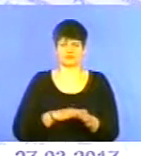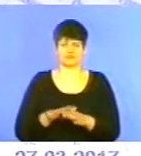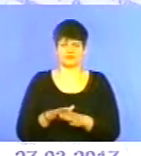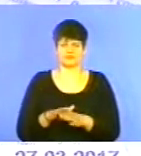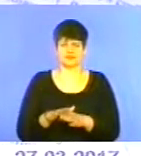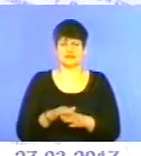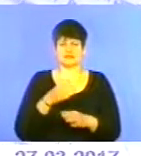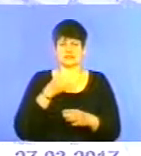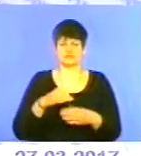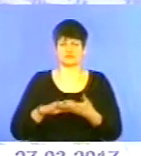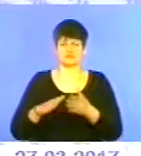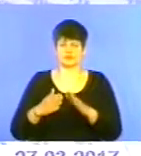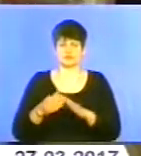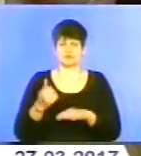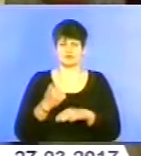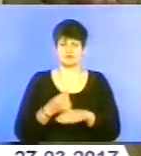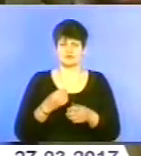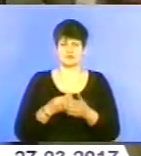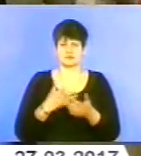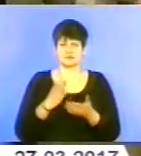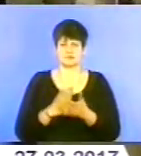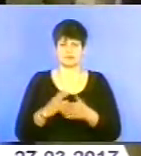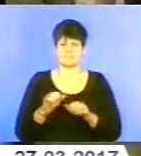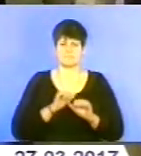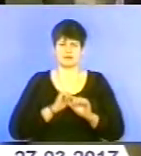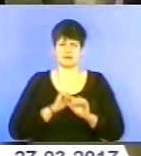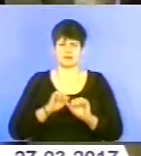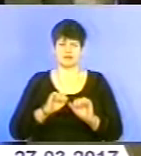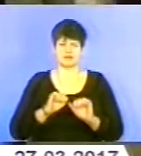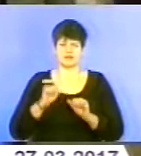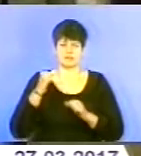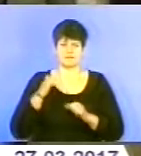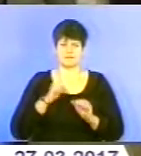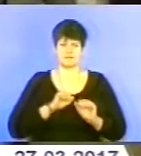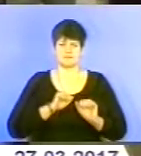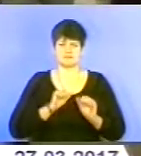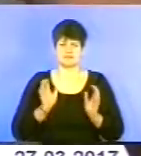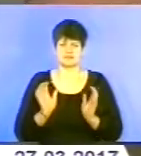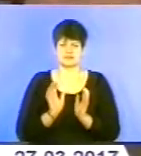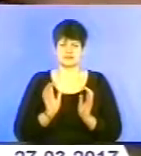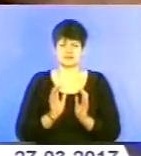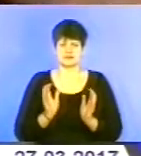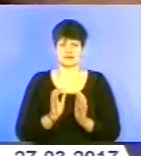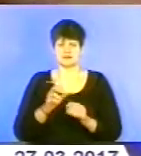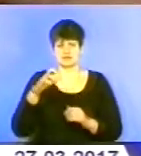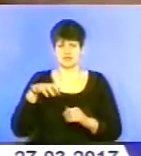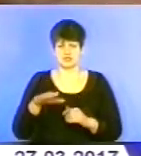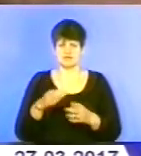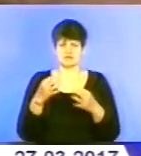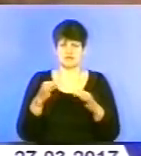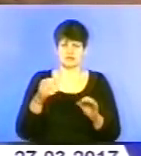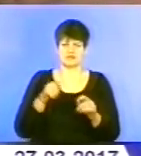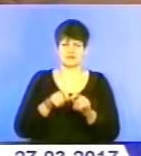зазначено у меморандумі, основними цінностями руху є патріотизм, політична нейтральність, професійність, відкритість, незалежність та прозорість в